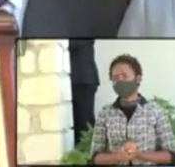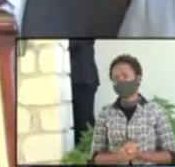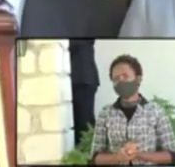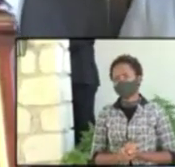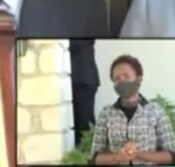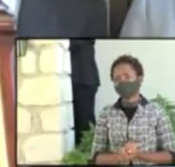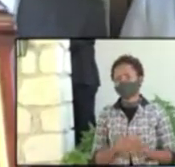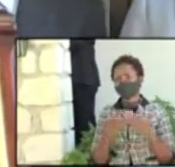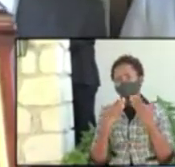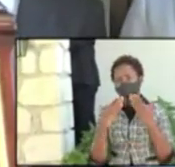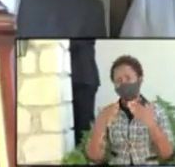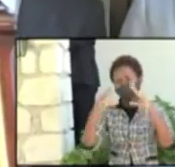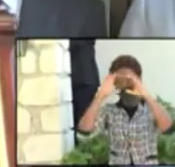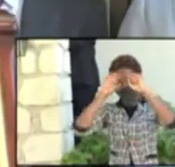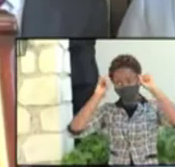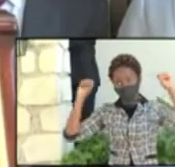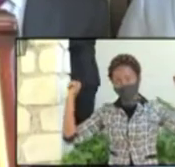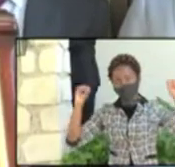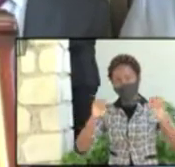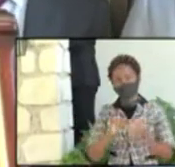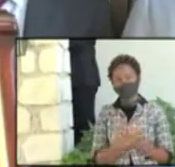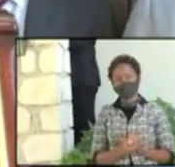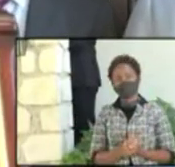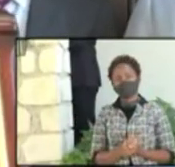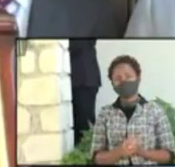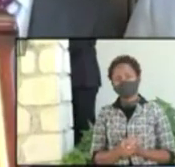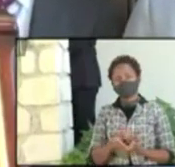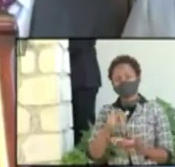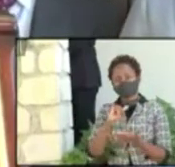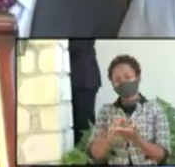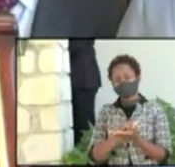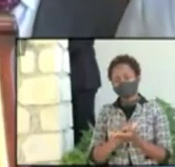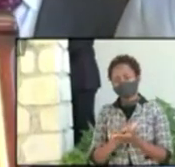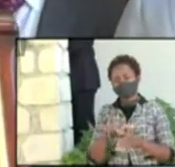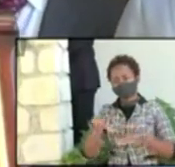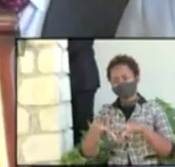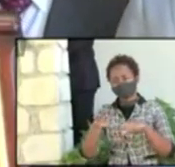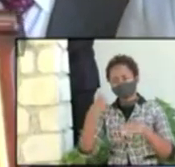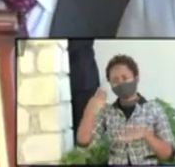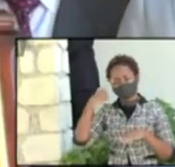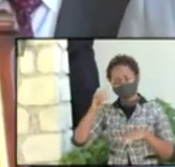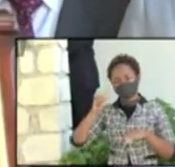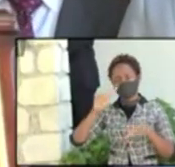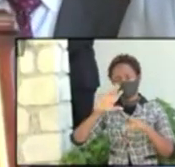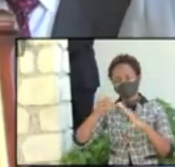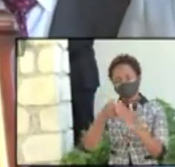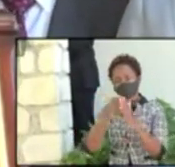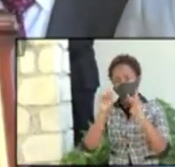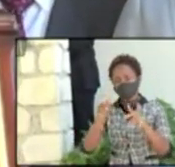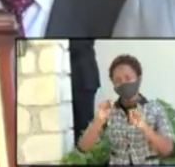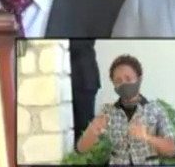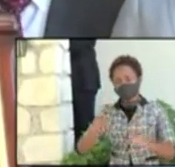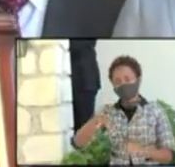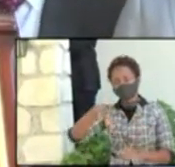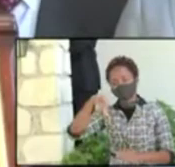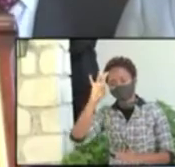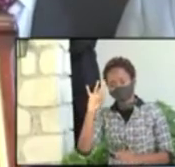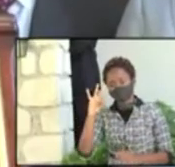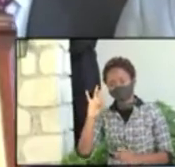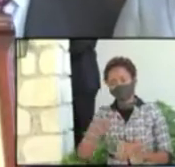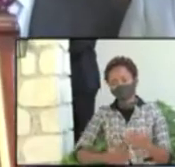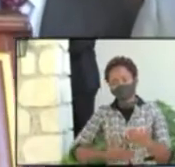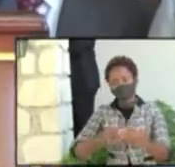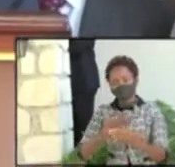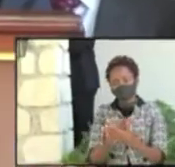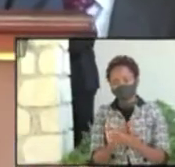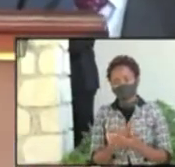communales? Merci, président. Stratégie que nous allons employer pour que tout le monde soit capable de trouver